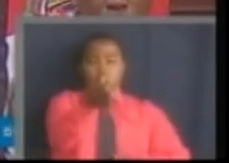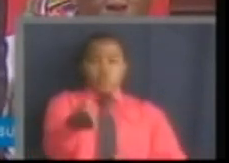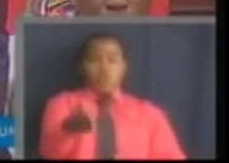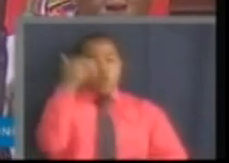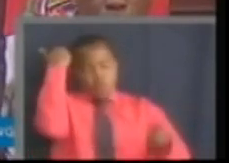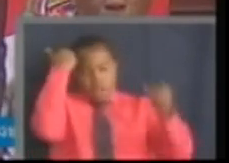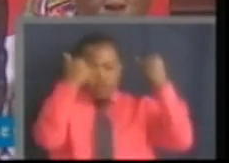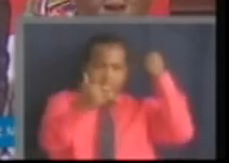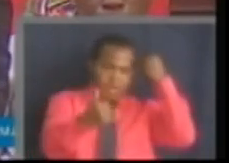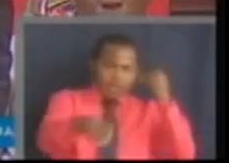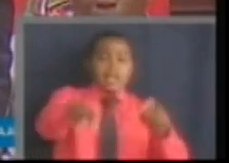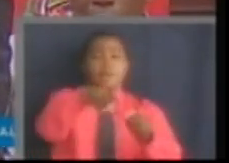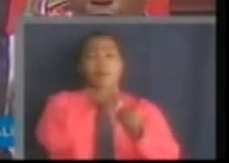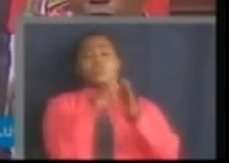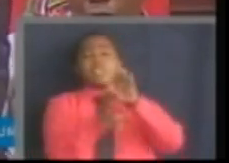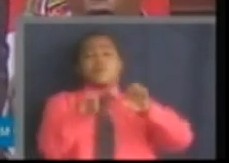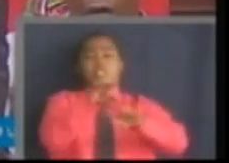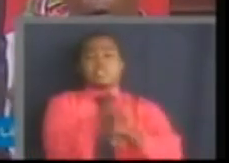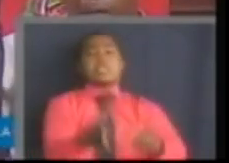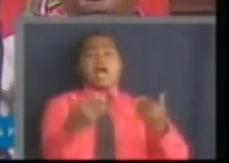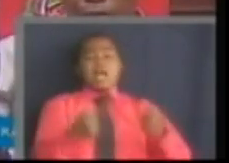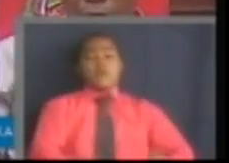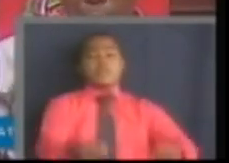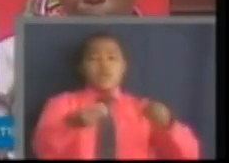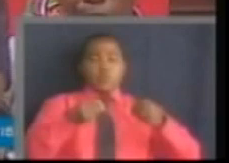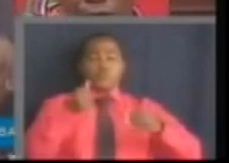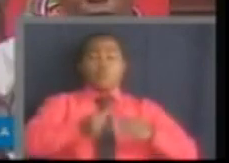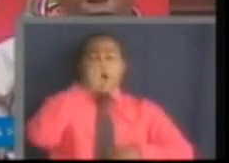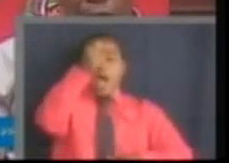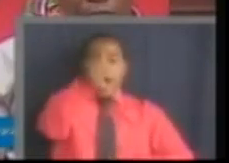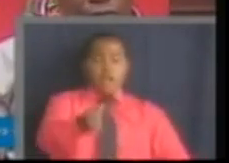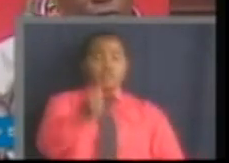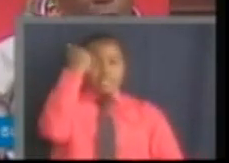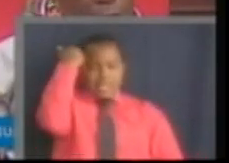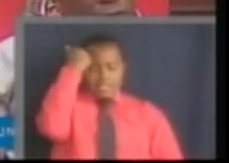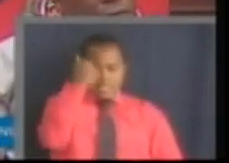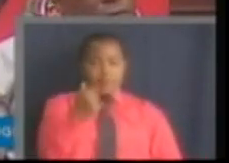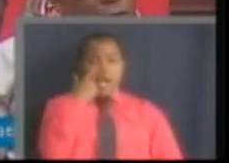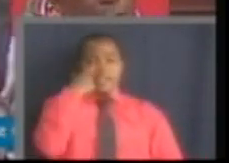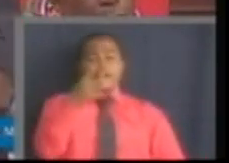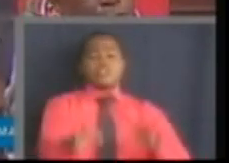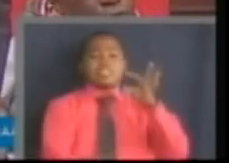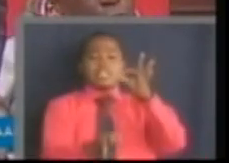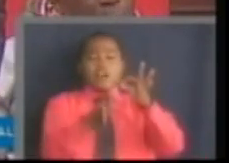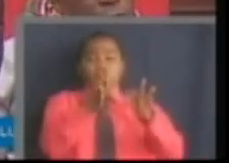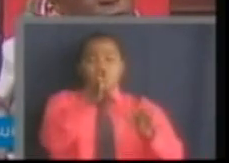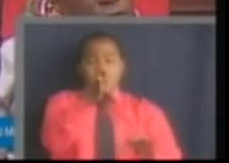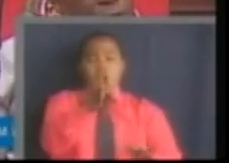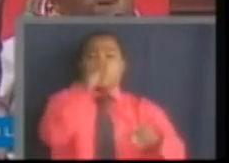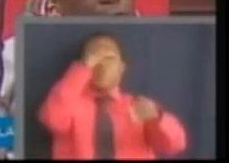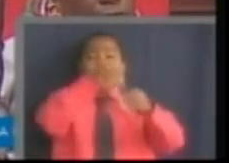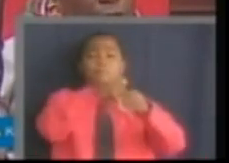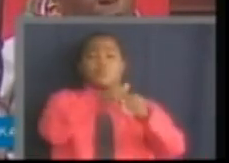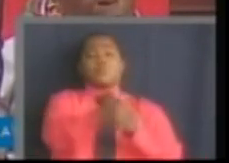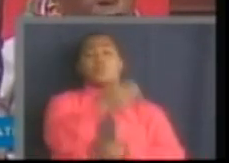na mwenyekiti anaweza kuchukua hatua za kinidhamu atakazoona zinafaa dhidi ya mjumbe yeyote wa